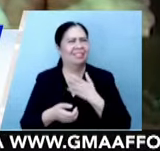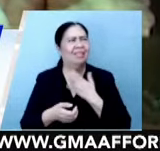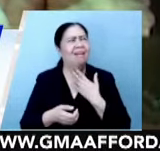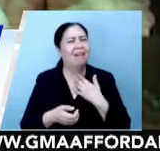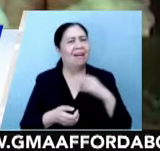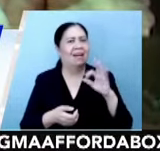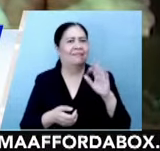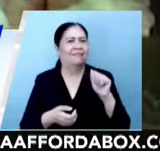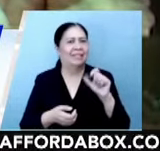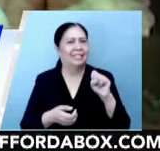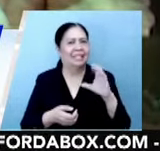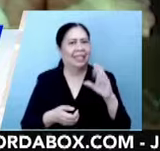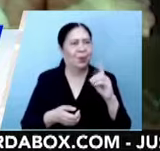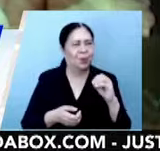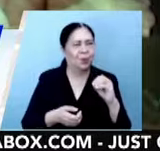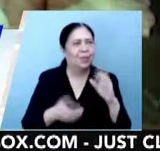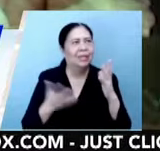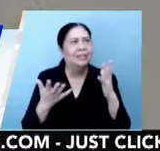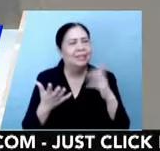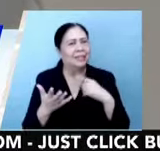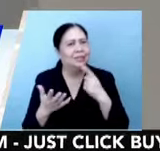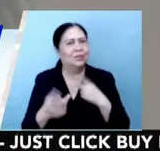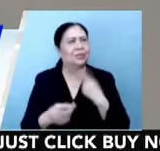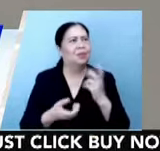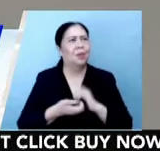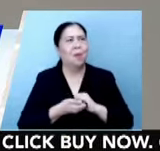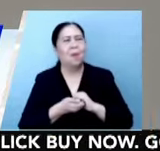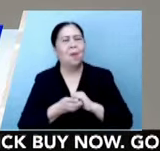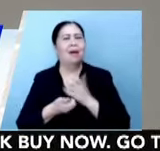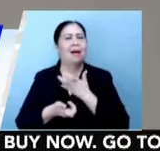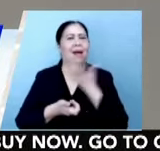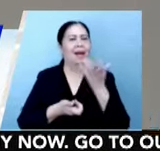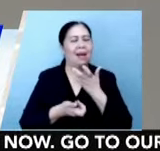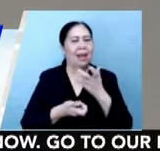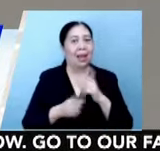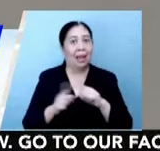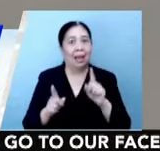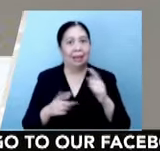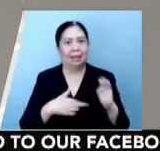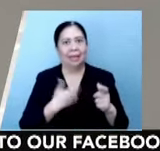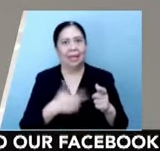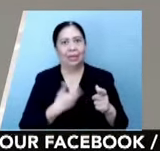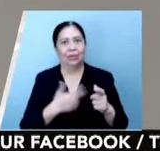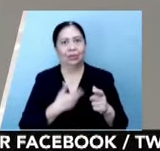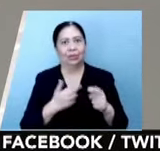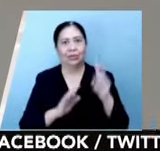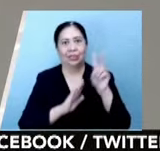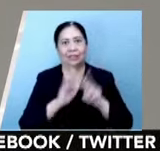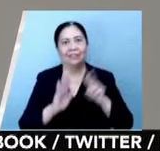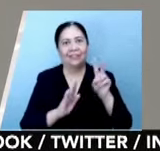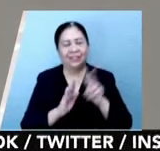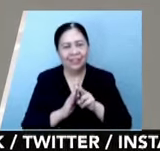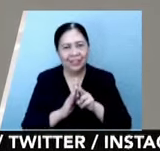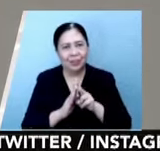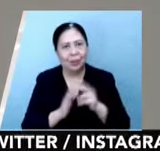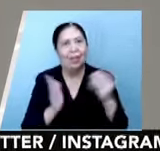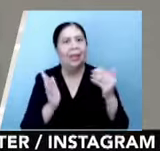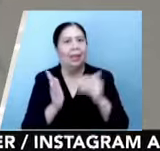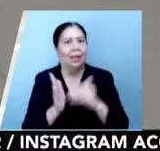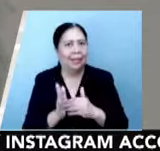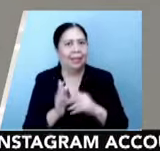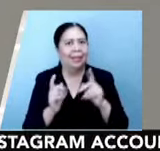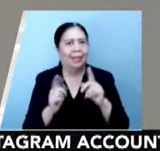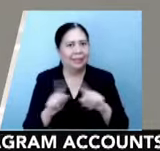exploring new vocal placements. Pero ang reaction video na yan ni Tom, nasundan pa ng di lang